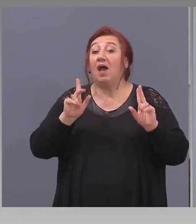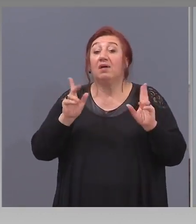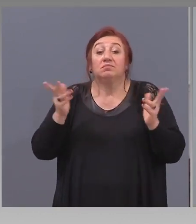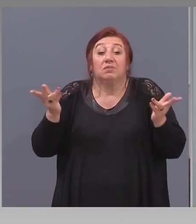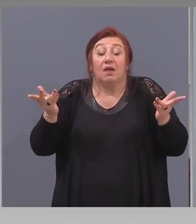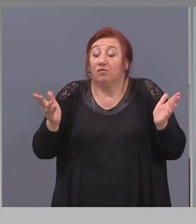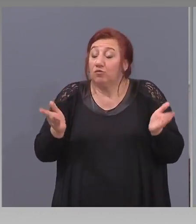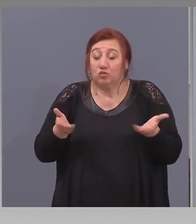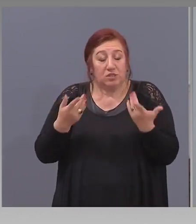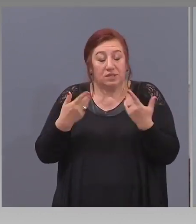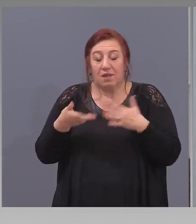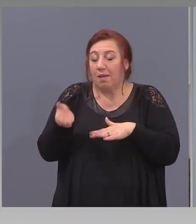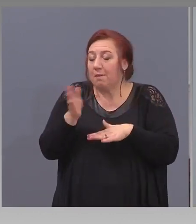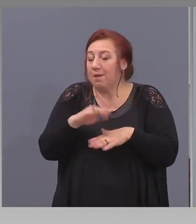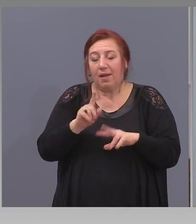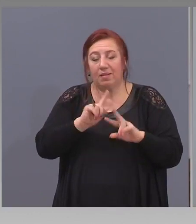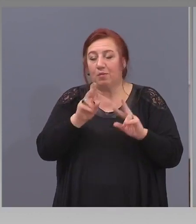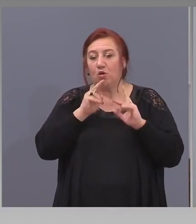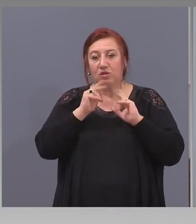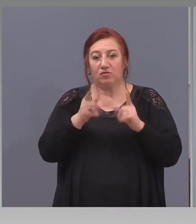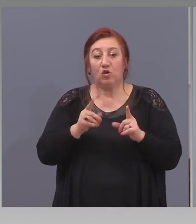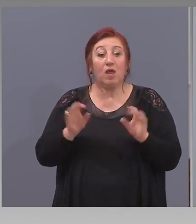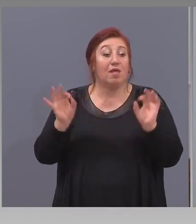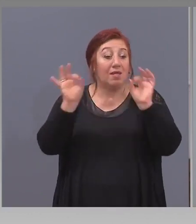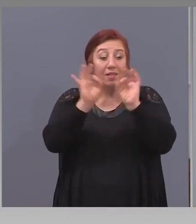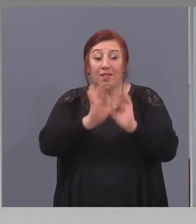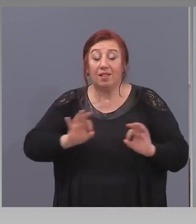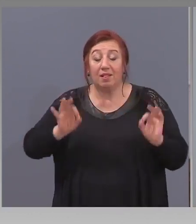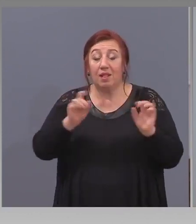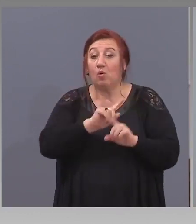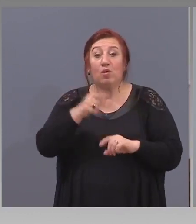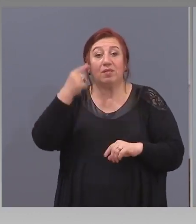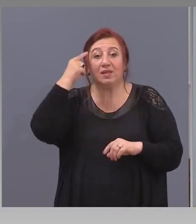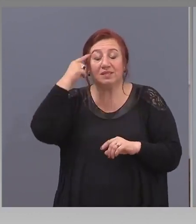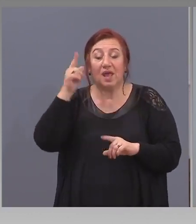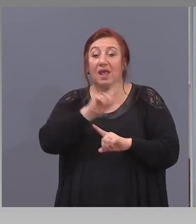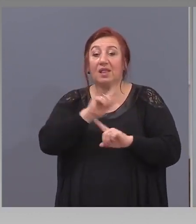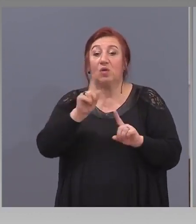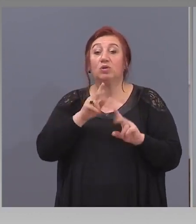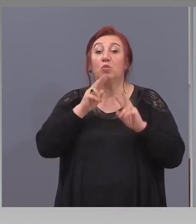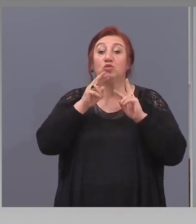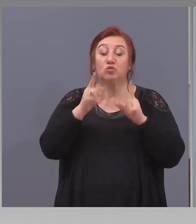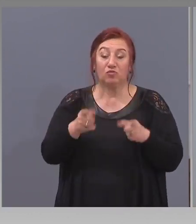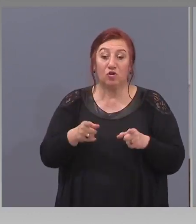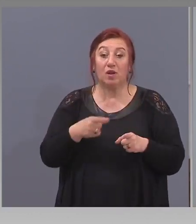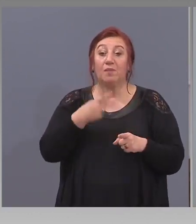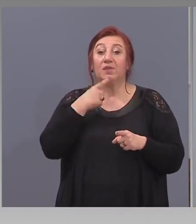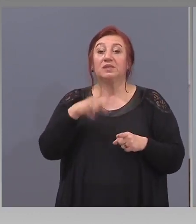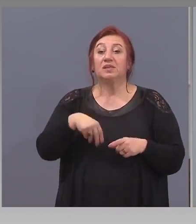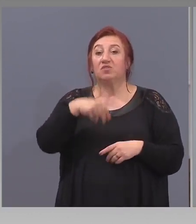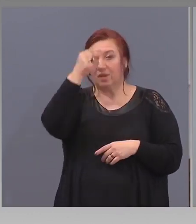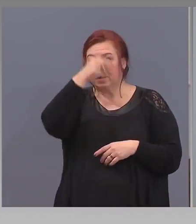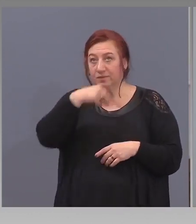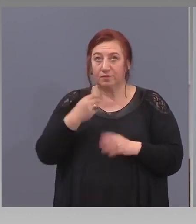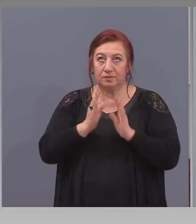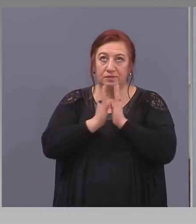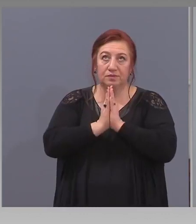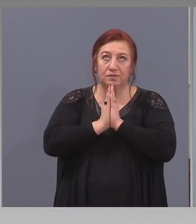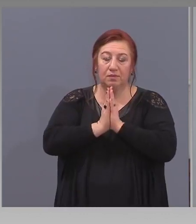мога да ти кажа. И никой не може да го каже. Затова се кръстиме и се молиме всеки